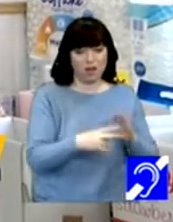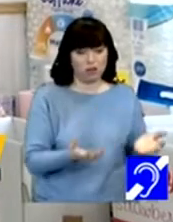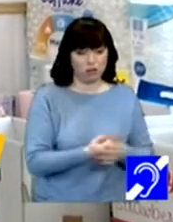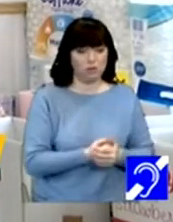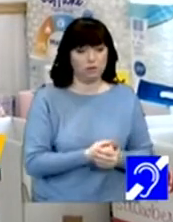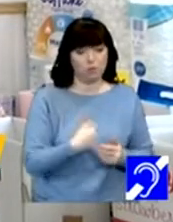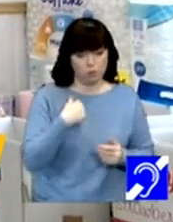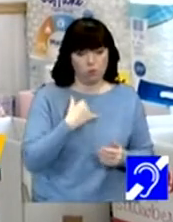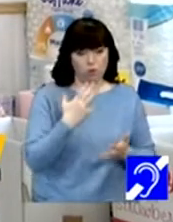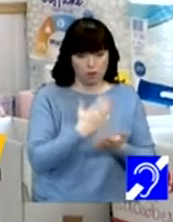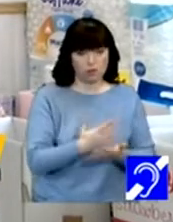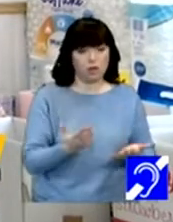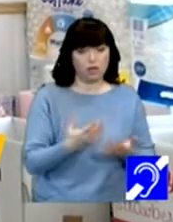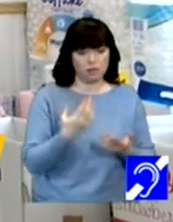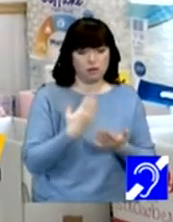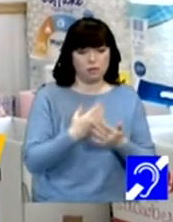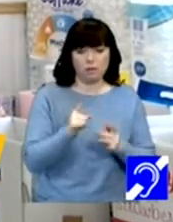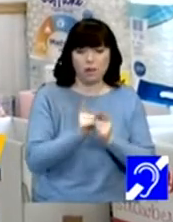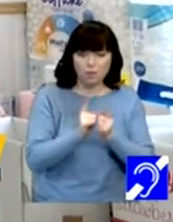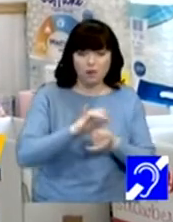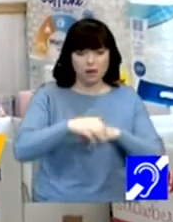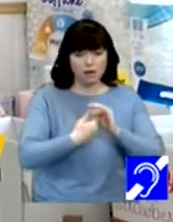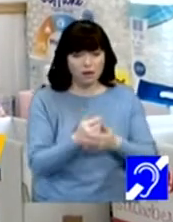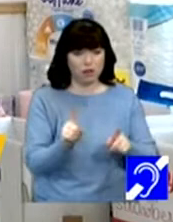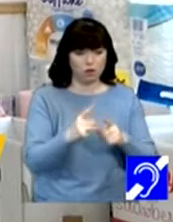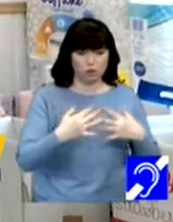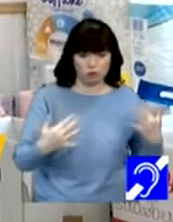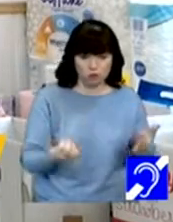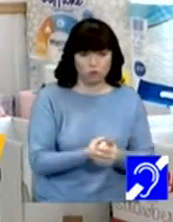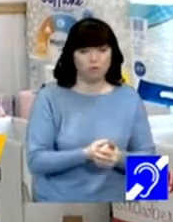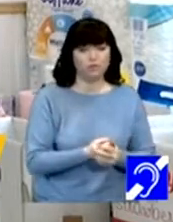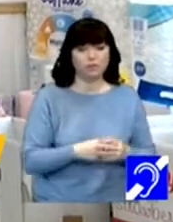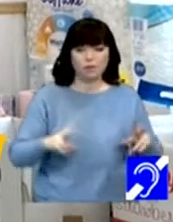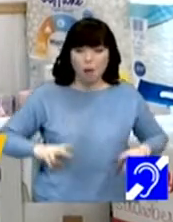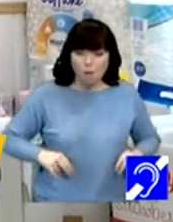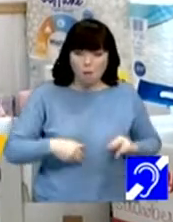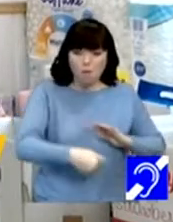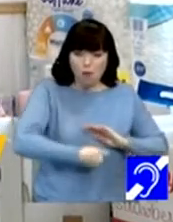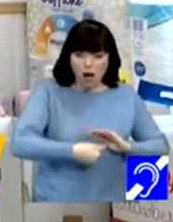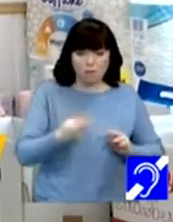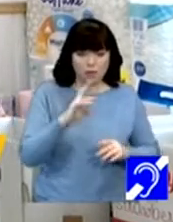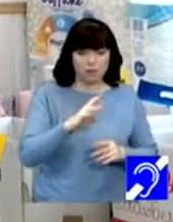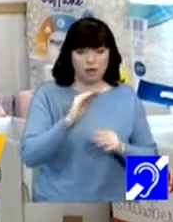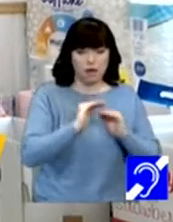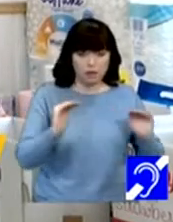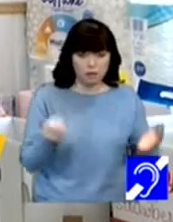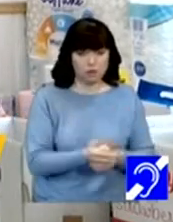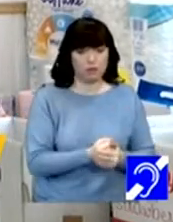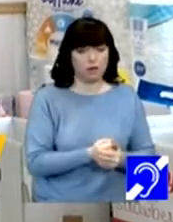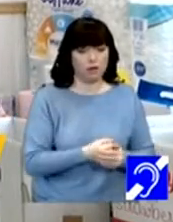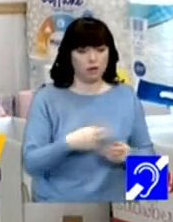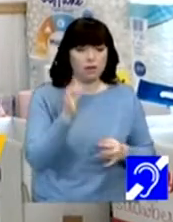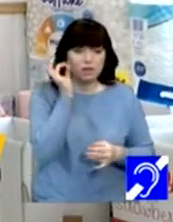de articole de igienă personală, dispunem de pampers pentru copii, de alimente